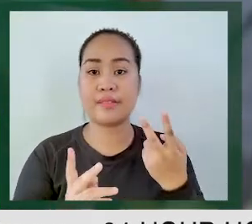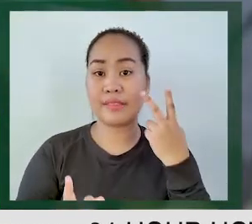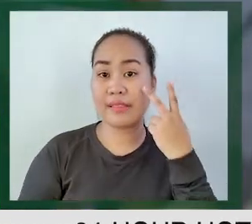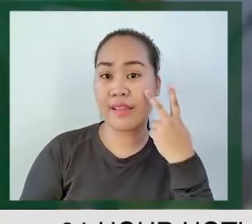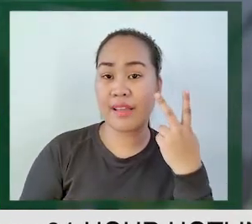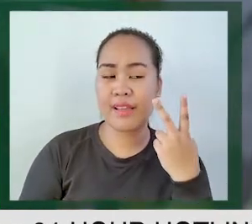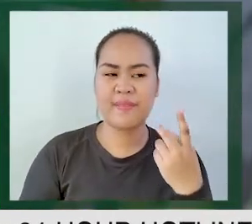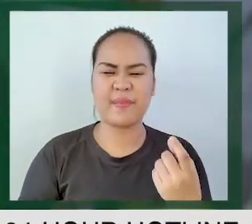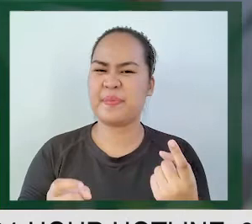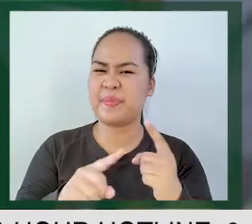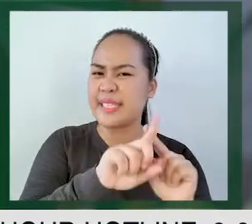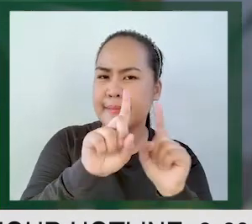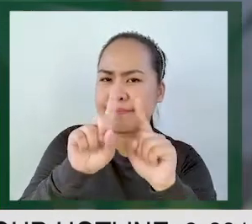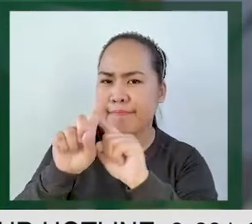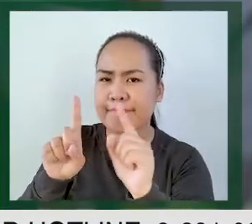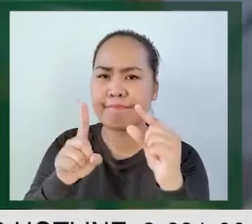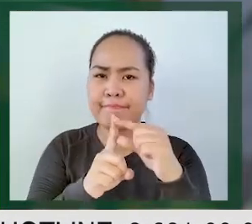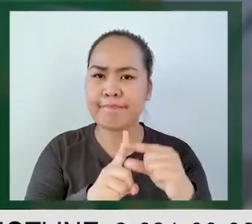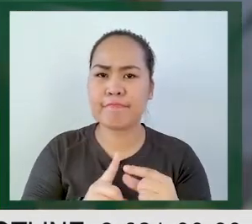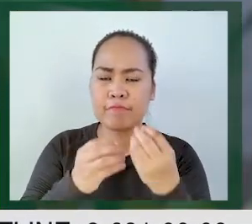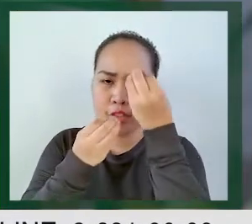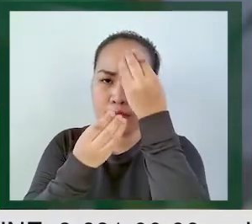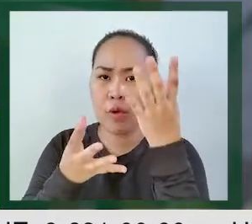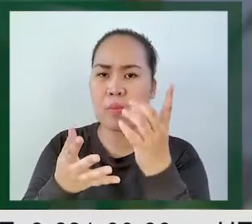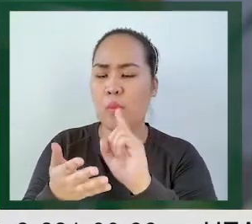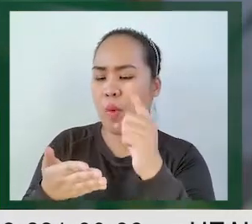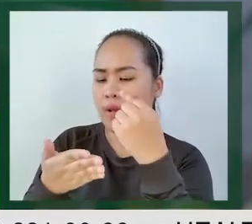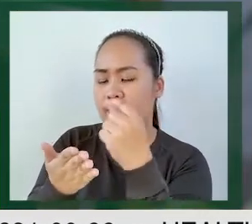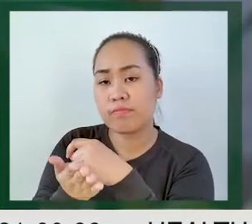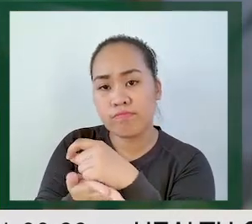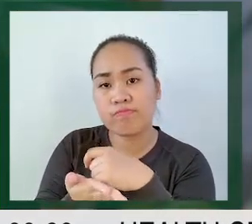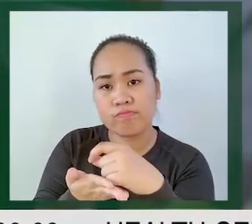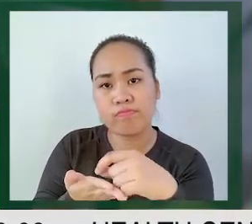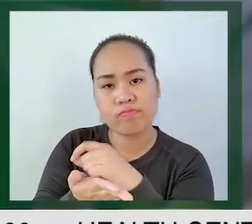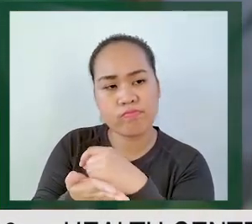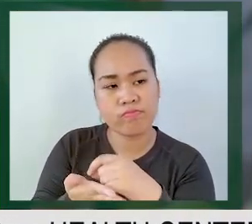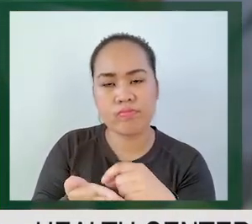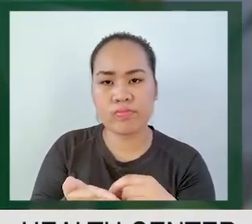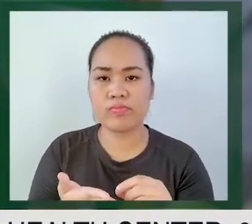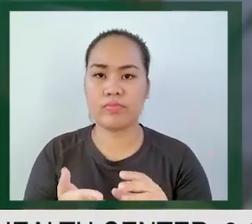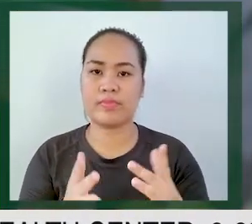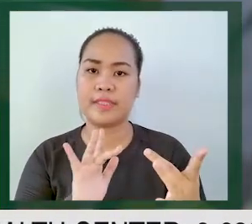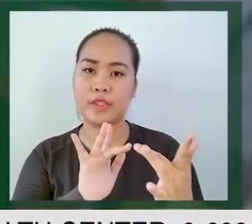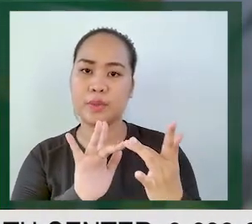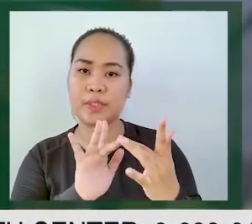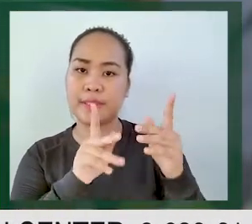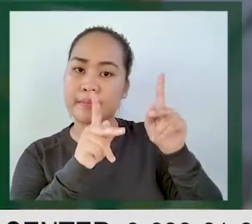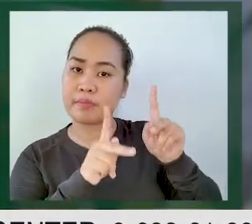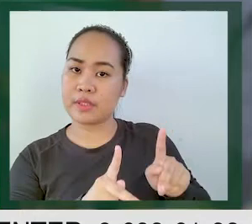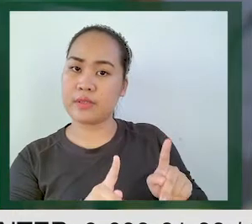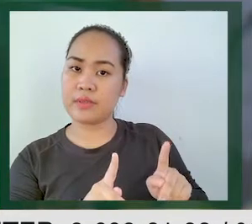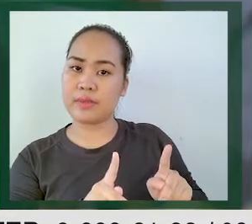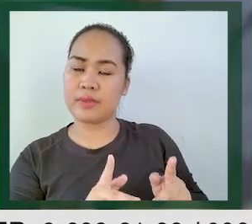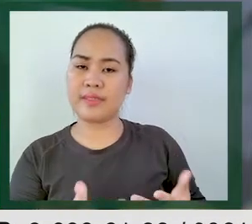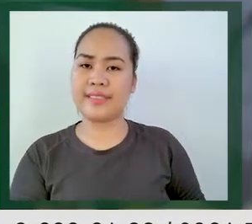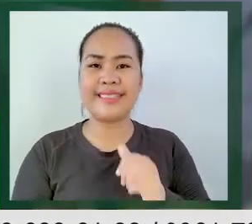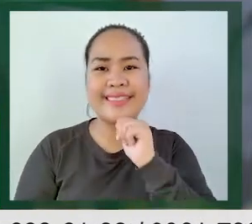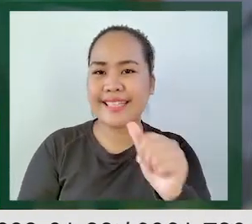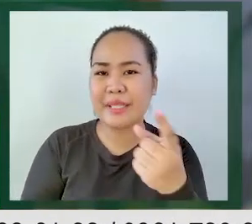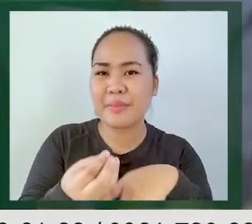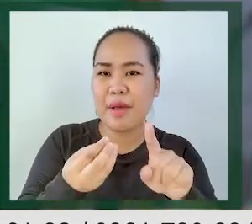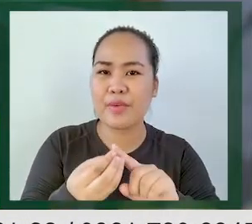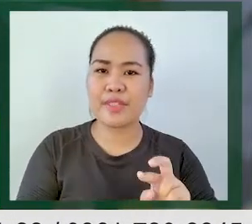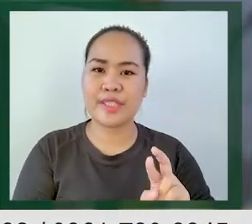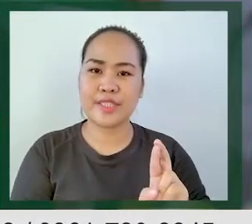up ng ating contact tracers, no? Hindi ho rocket science ang contact tracing. Pag sinabing contact tracing, hindi ho siya para